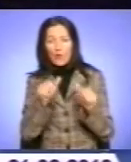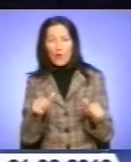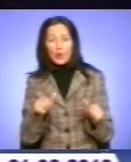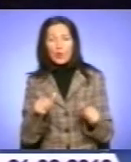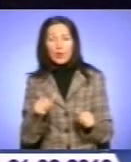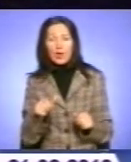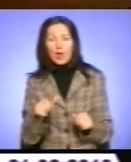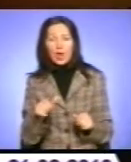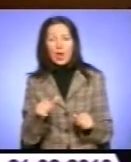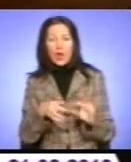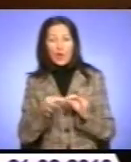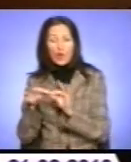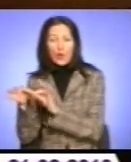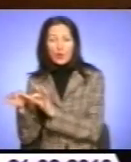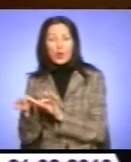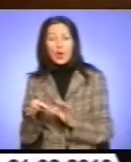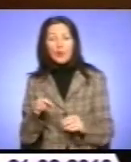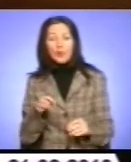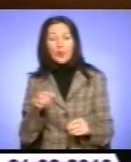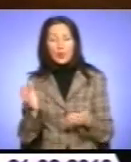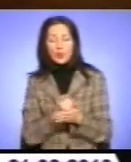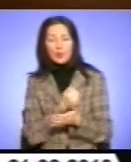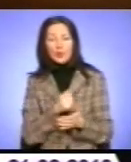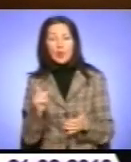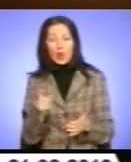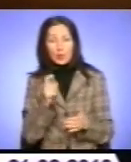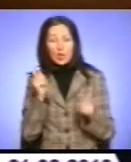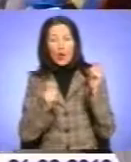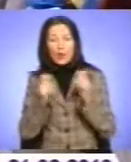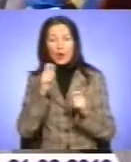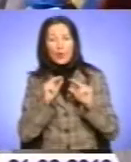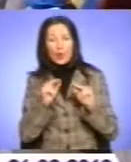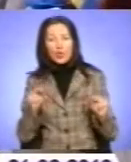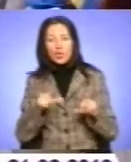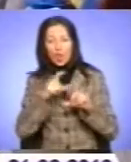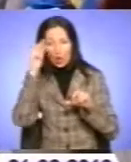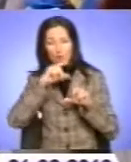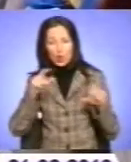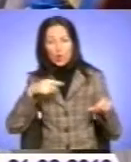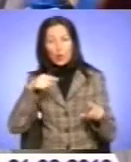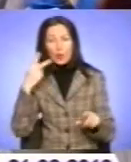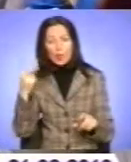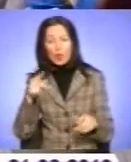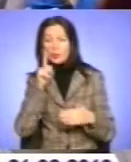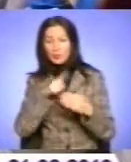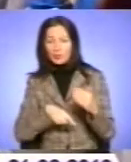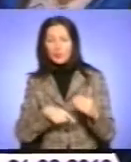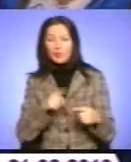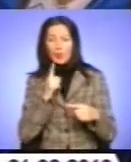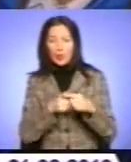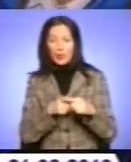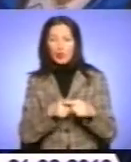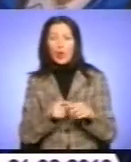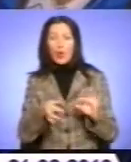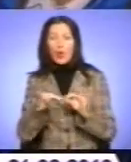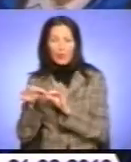Павлишин. Господарі форуму, учні Тернопільської загальноосвітньої школи номер 2 переконані. Плюс у формулі успішної правової